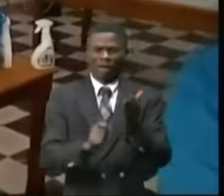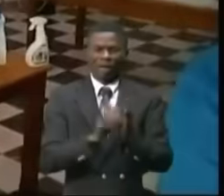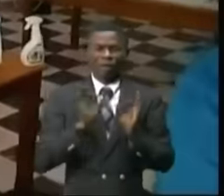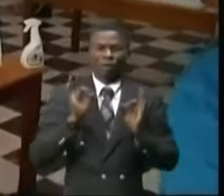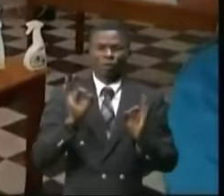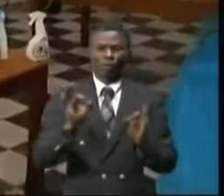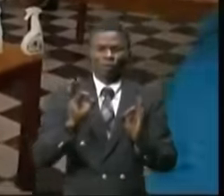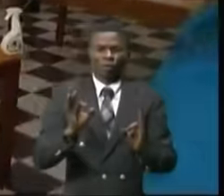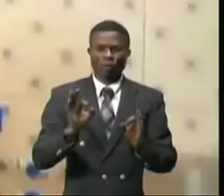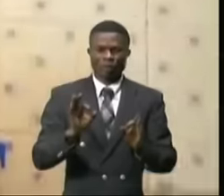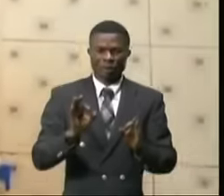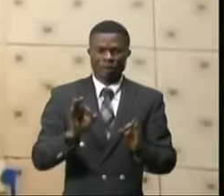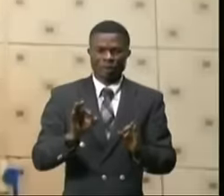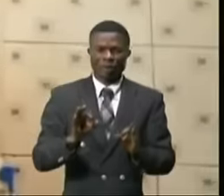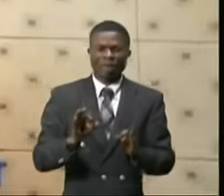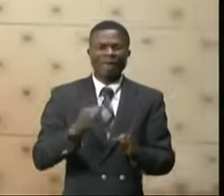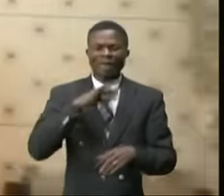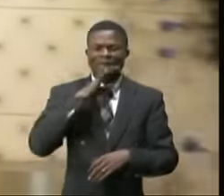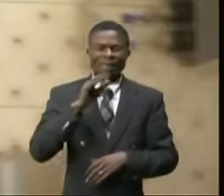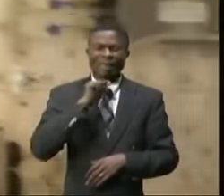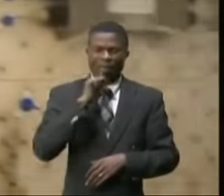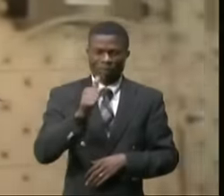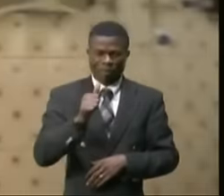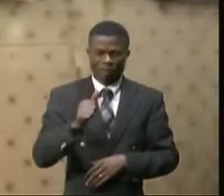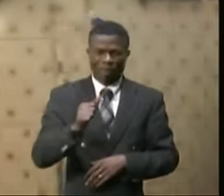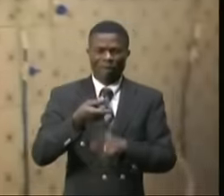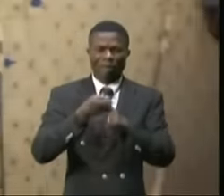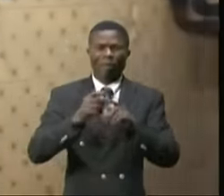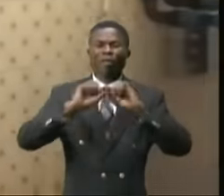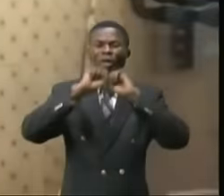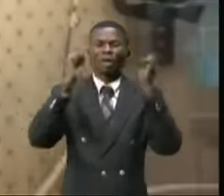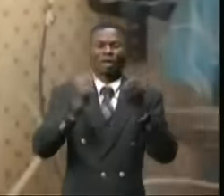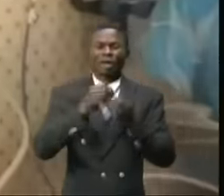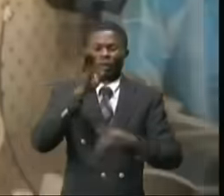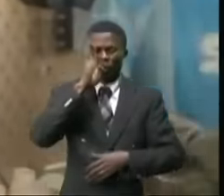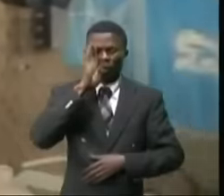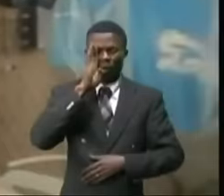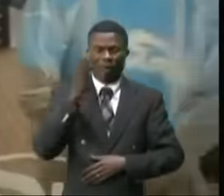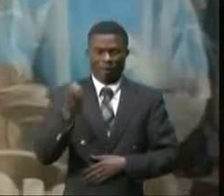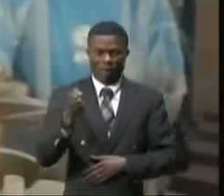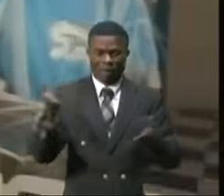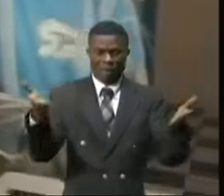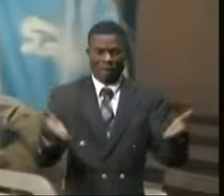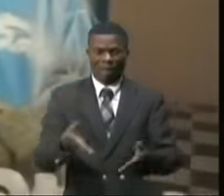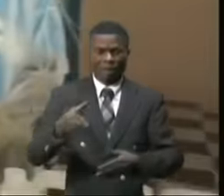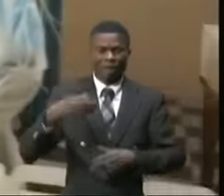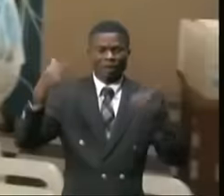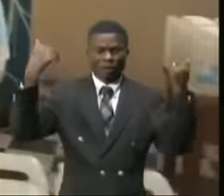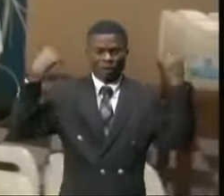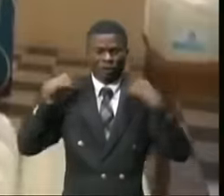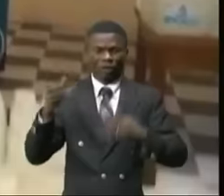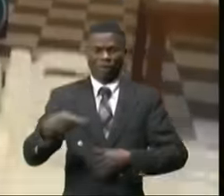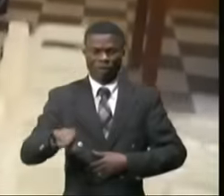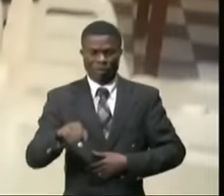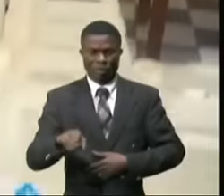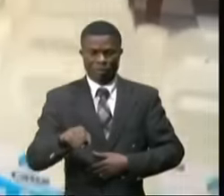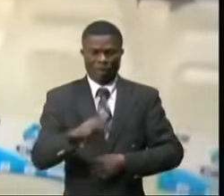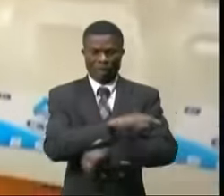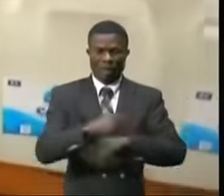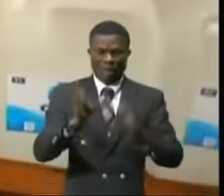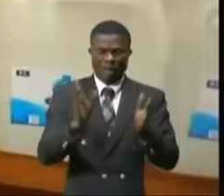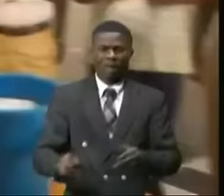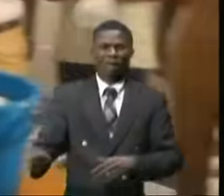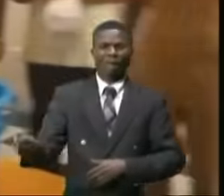innovante, nanofiltrage, utilisée par la société belge Osafi. En présence du gouverneur de province, de l'administrateur